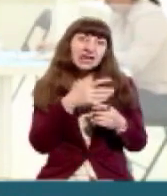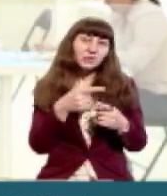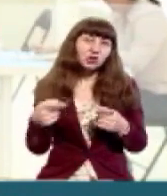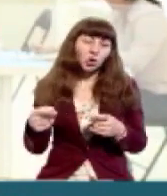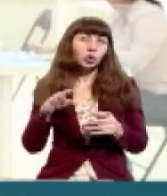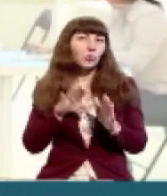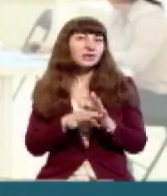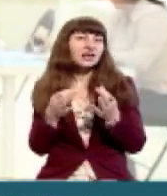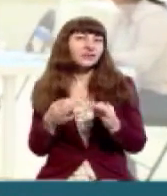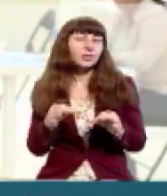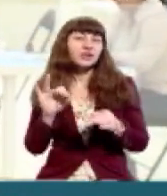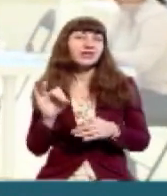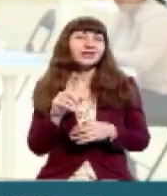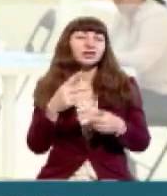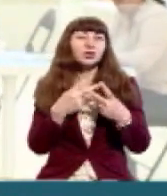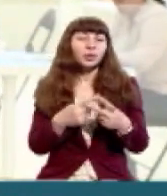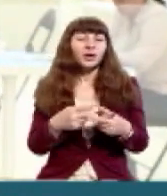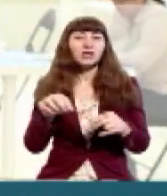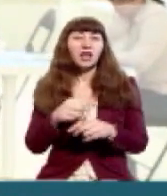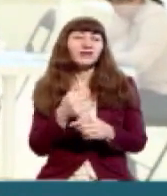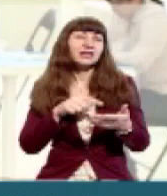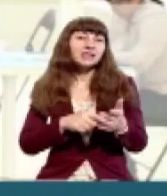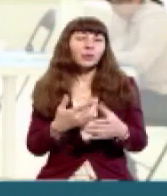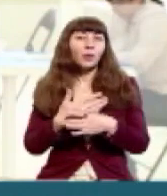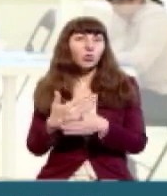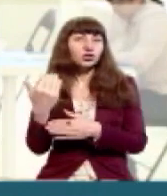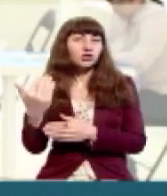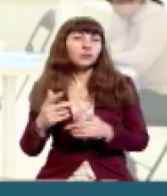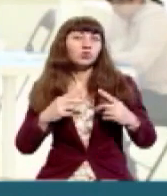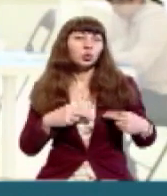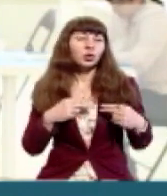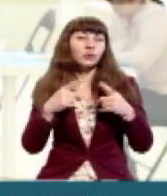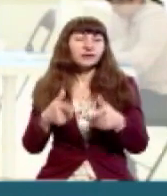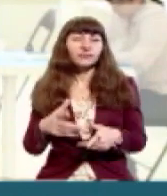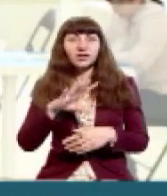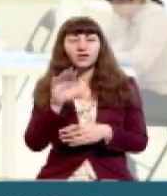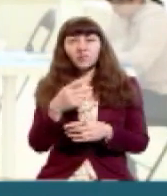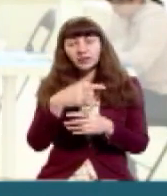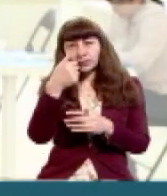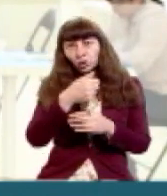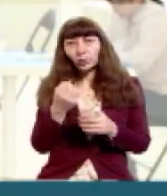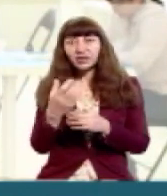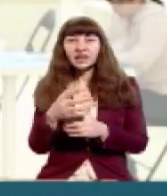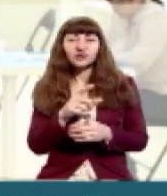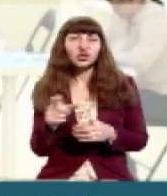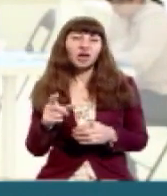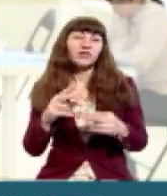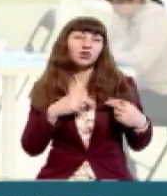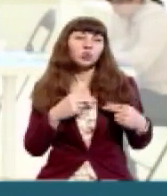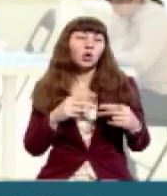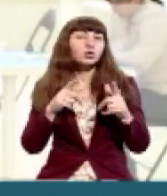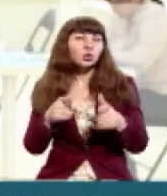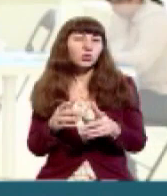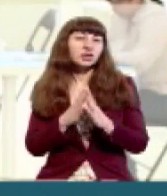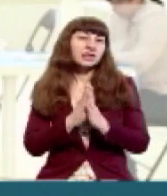Біздің қызметіміздің негізгі бағыты жұмысқа орналасуға жәрдемдесу. Ағымдағы жылы барлығы 15 адам өтініш білдірді. Оның ішінде 8